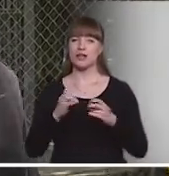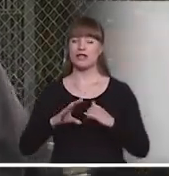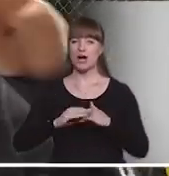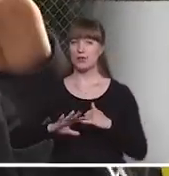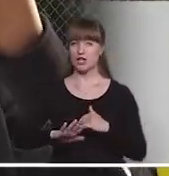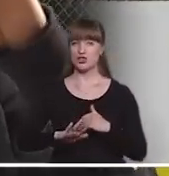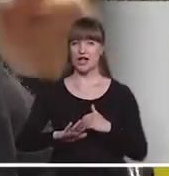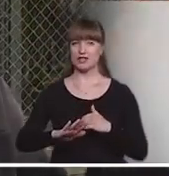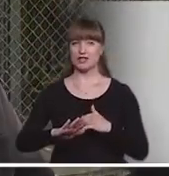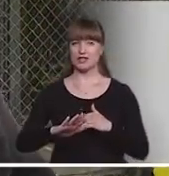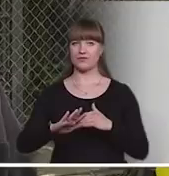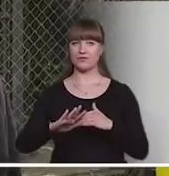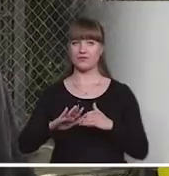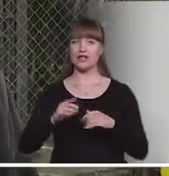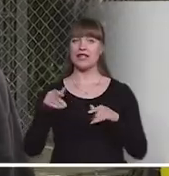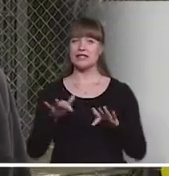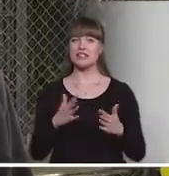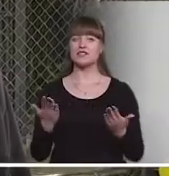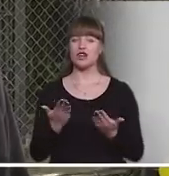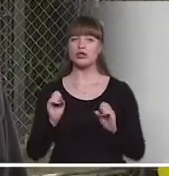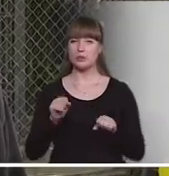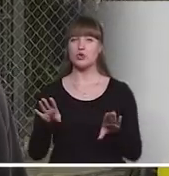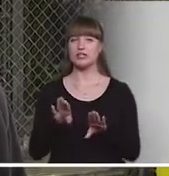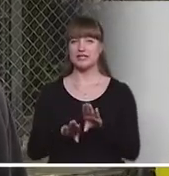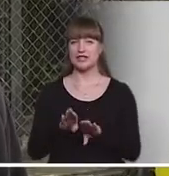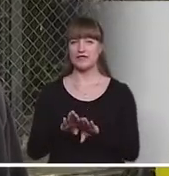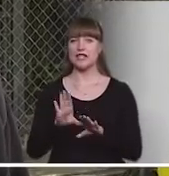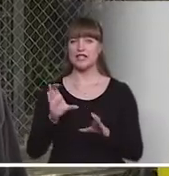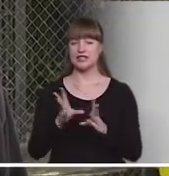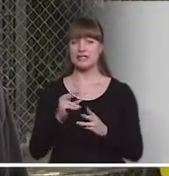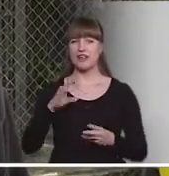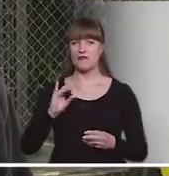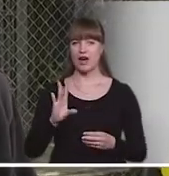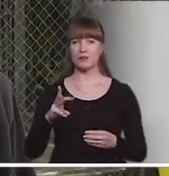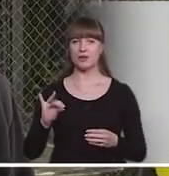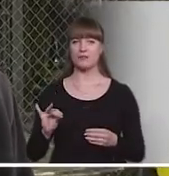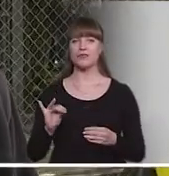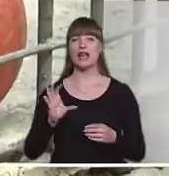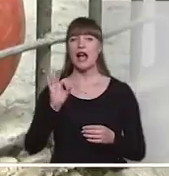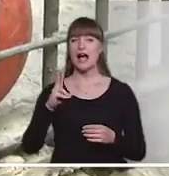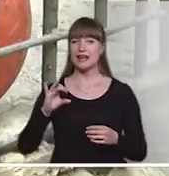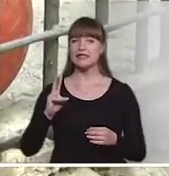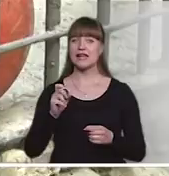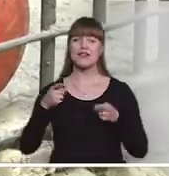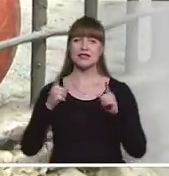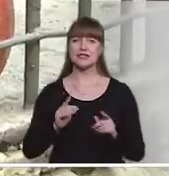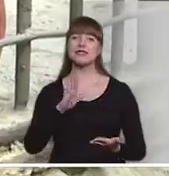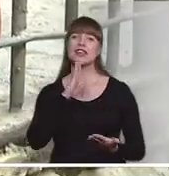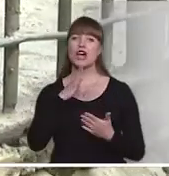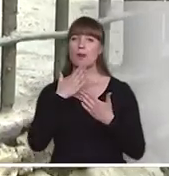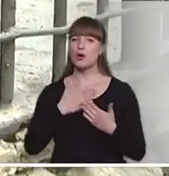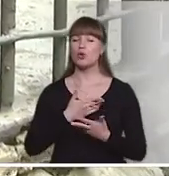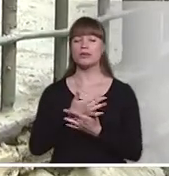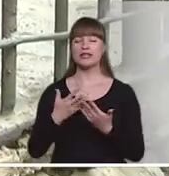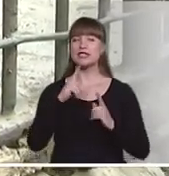на площадке действия, которые можно сравнить с львами и львицами. Олеся, как истинная